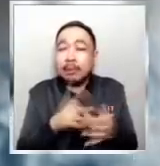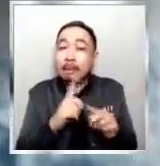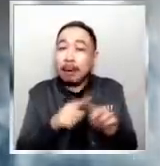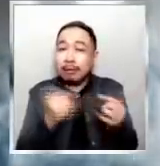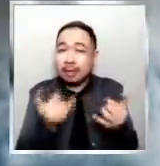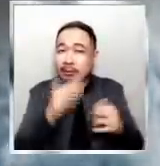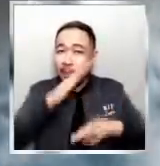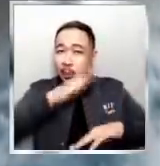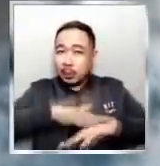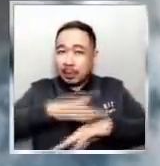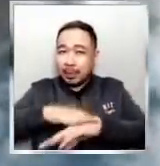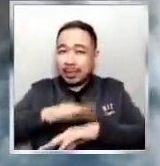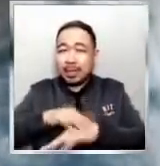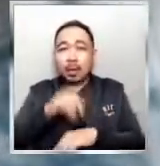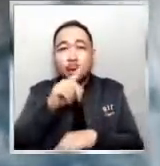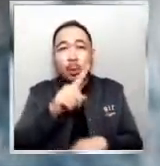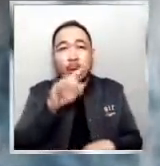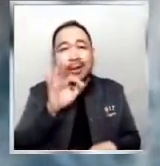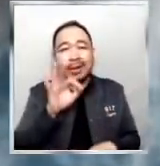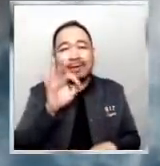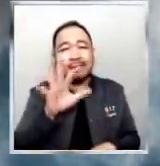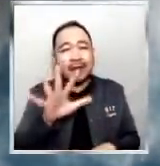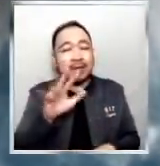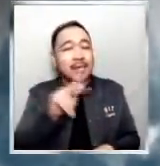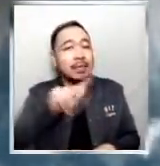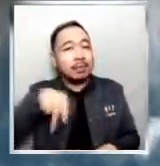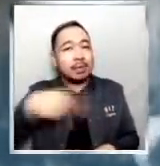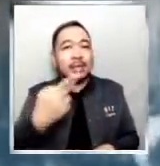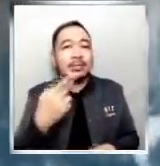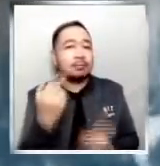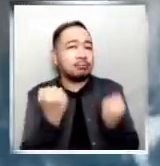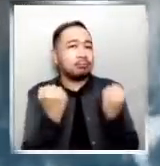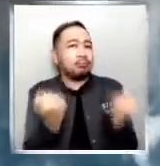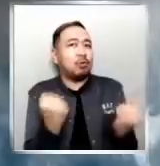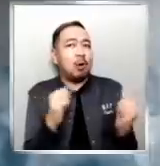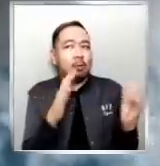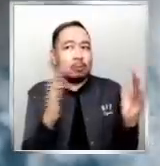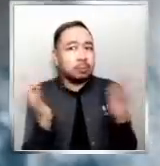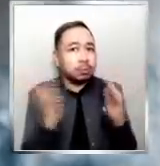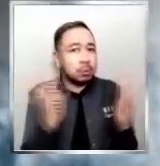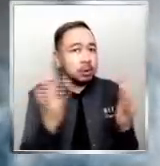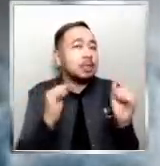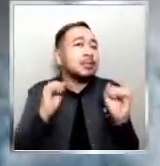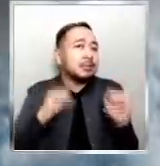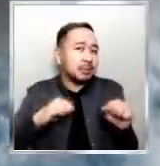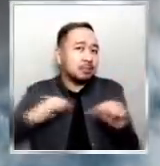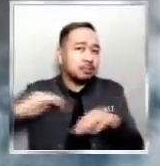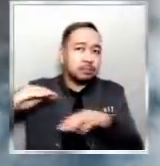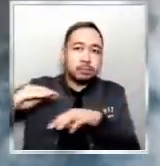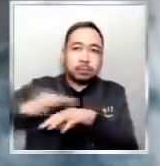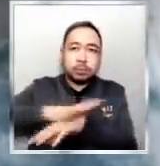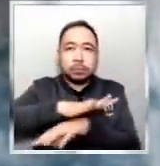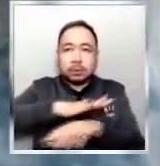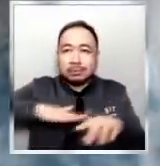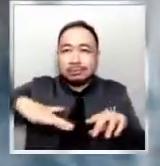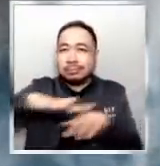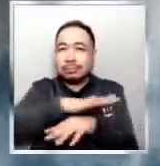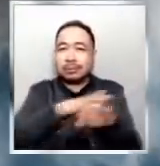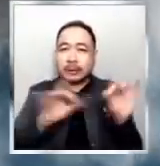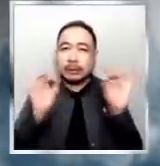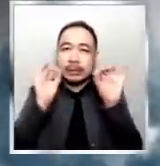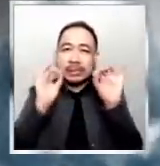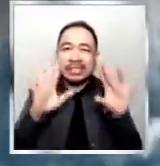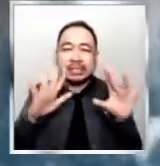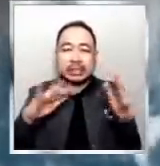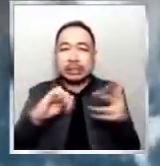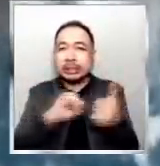195 kilometers per hour na lakas ng hangin ay maaari na po magdulot ng malawakang panganib o disaster dyan po sa